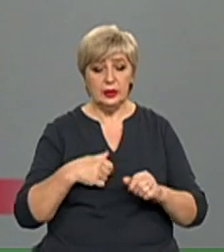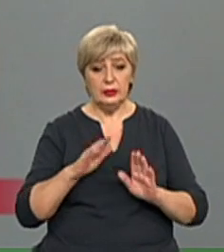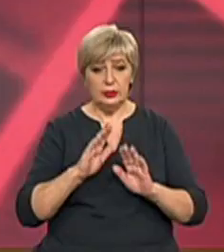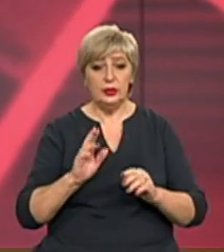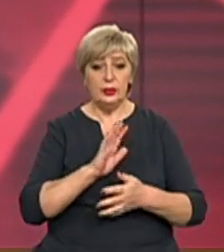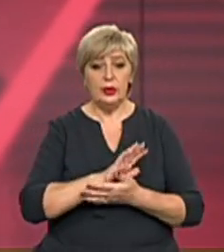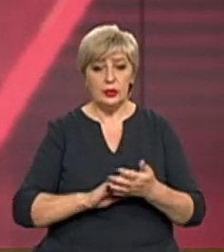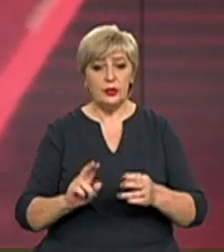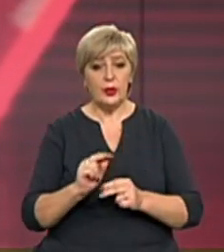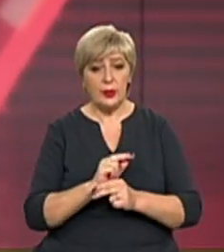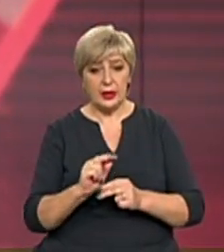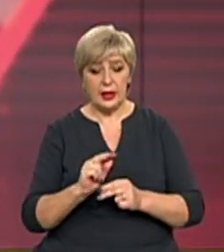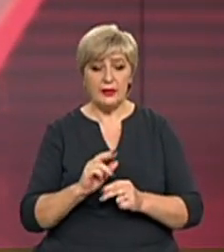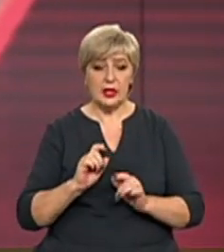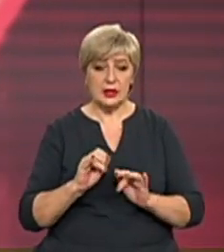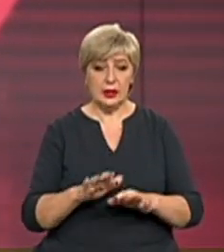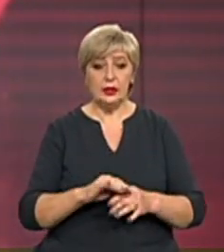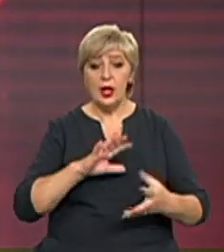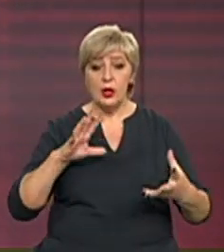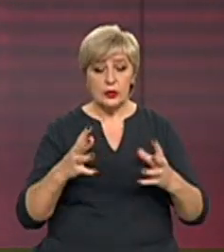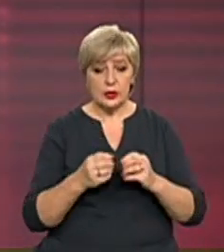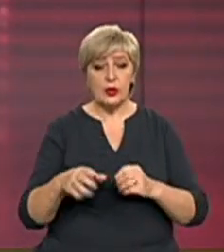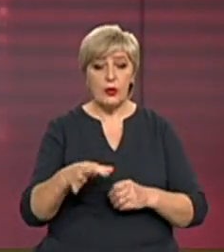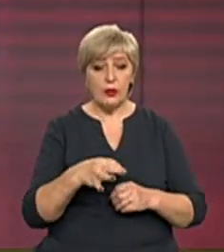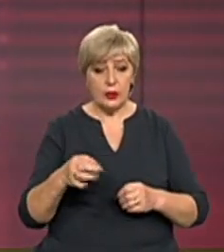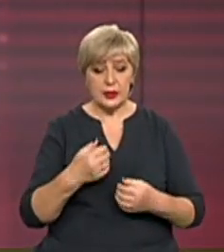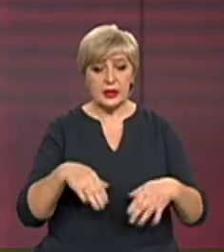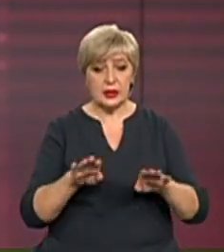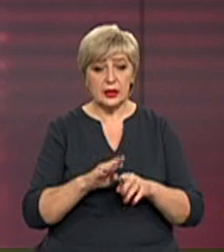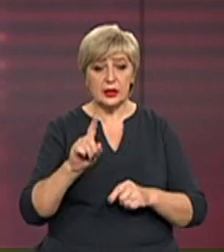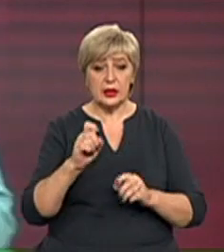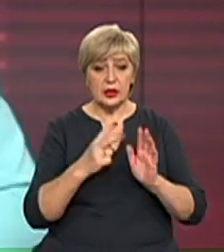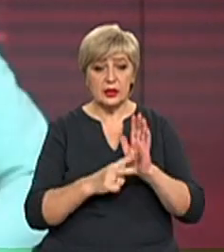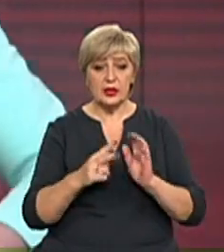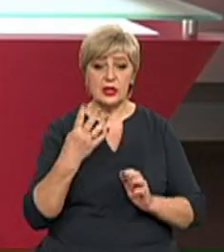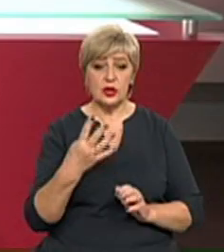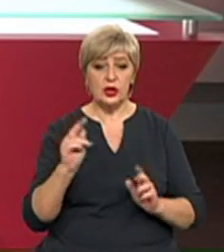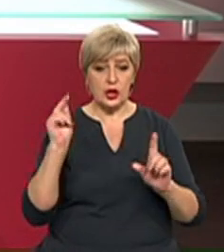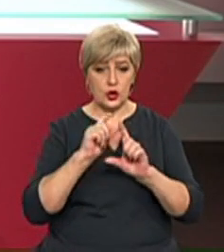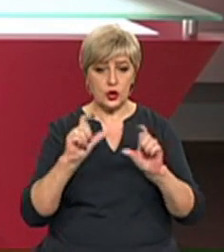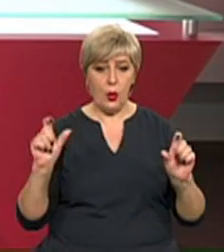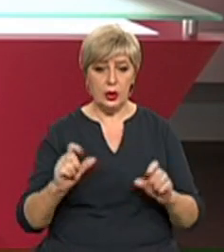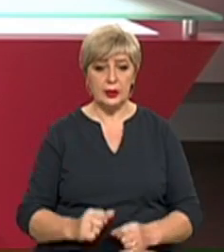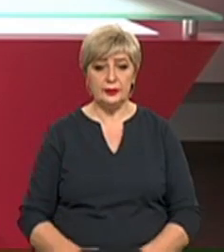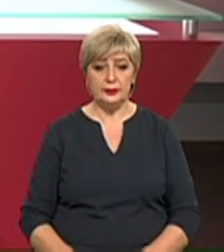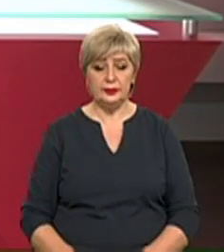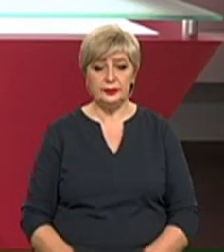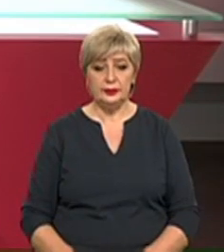заходи. Всього в області на карантин вже закрили 174 школи.